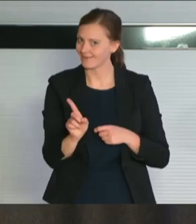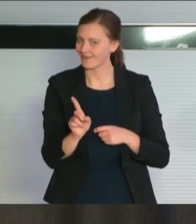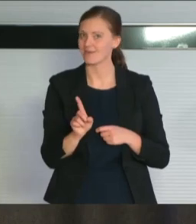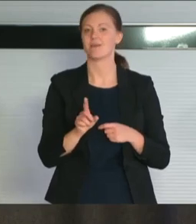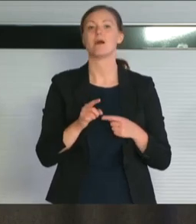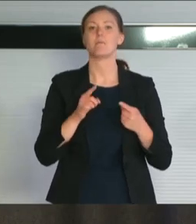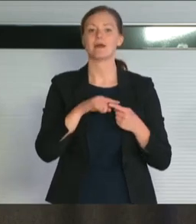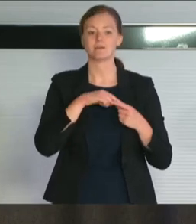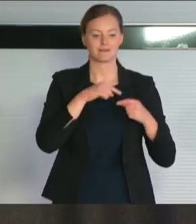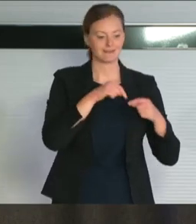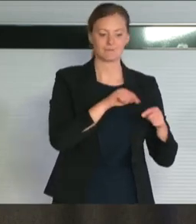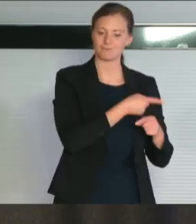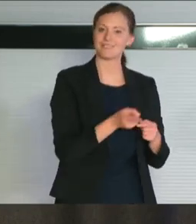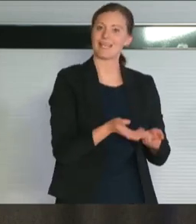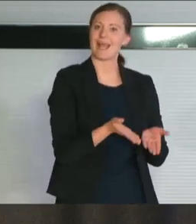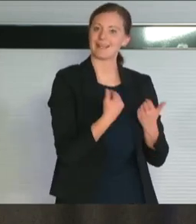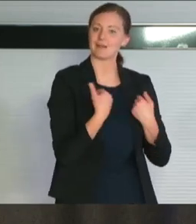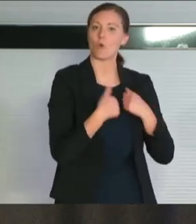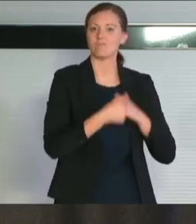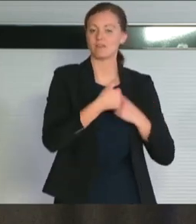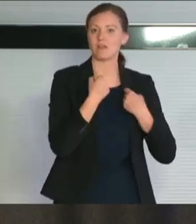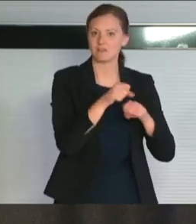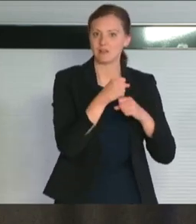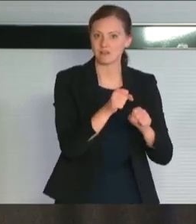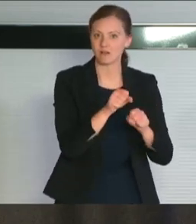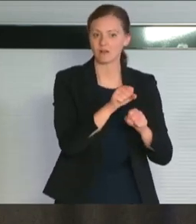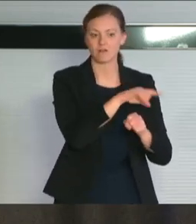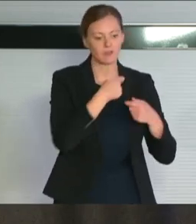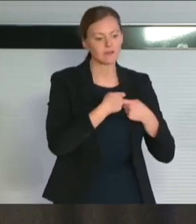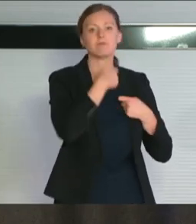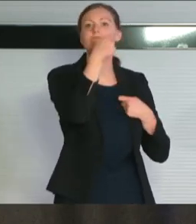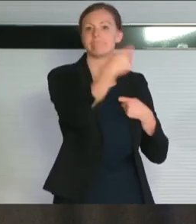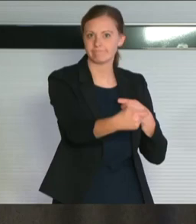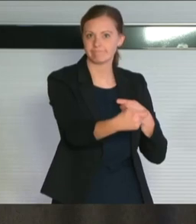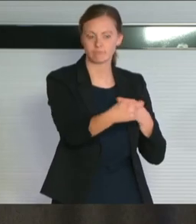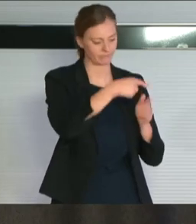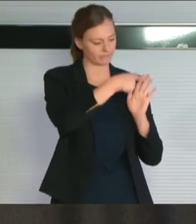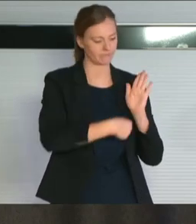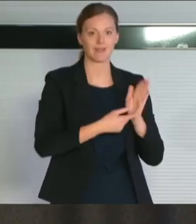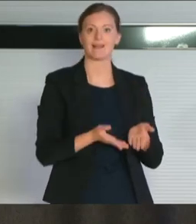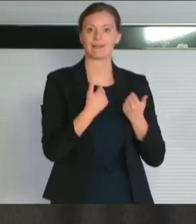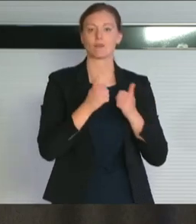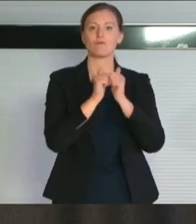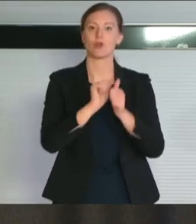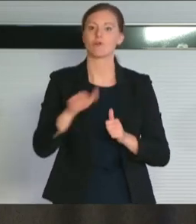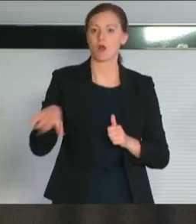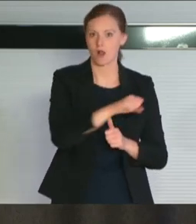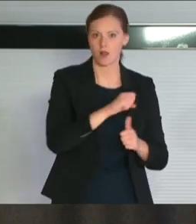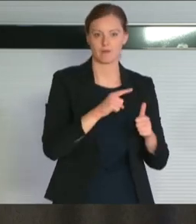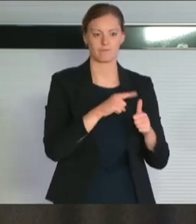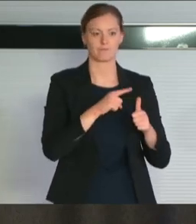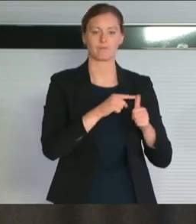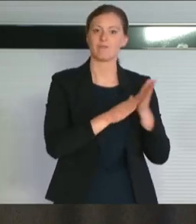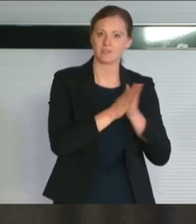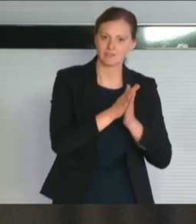viderefører nå de enkle, men de viktige tiltakene som er lett å følge for alle. Vaske hendene, hoste i